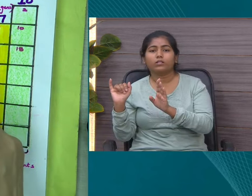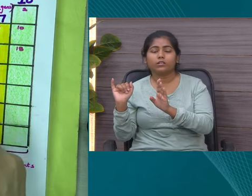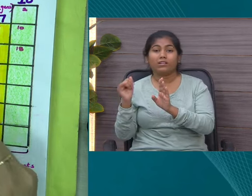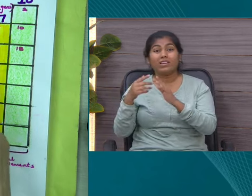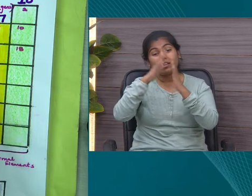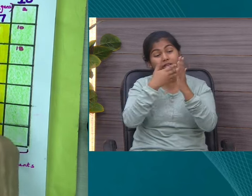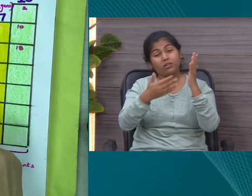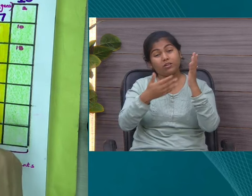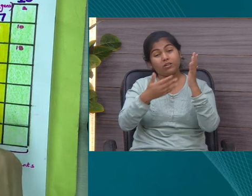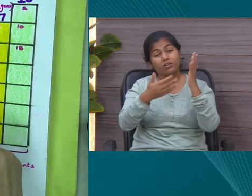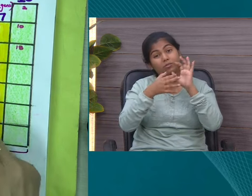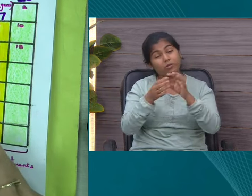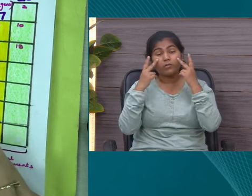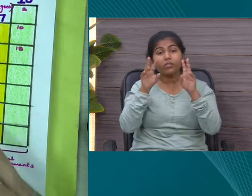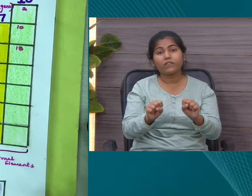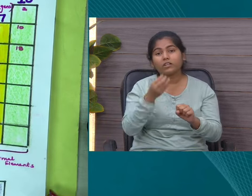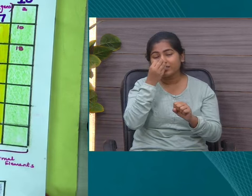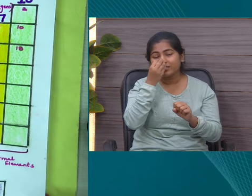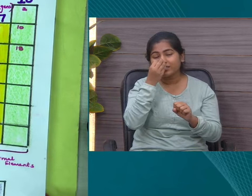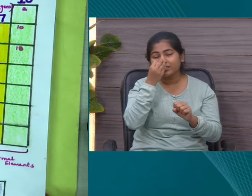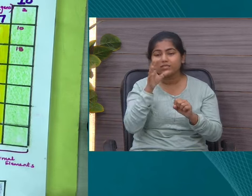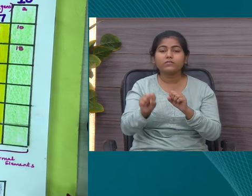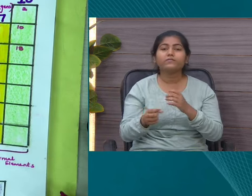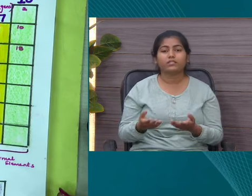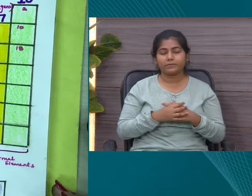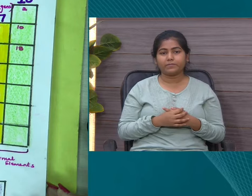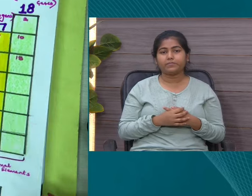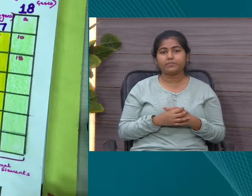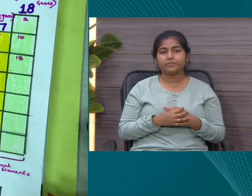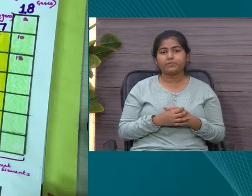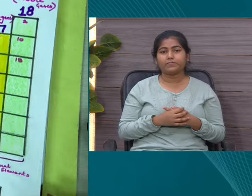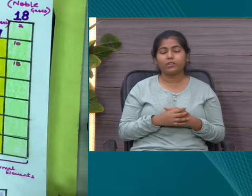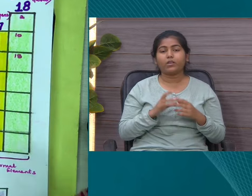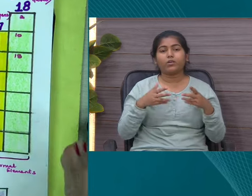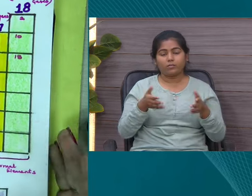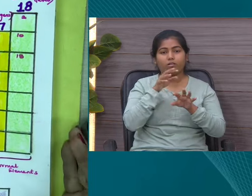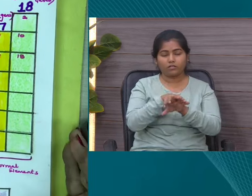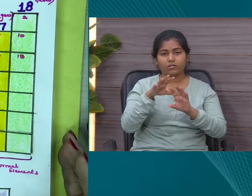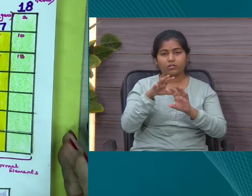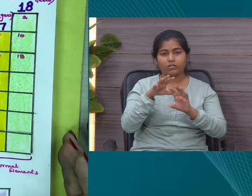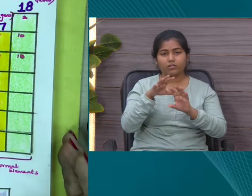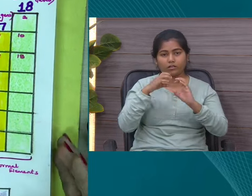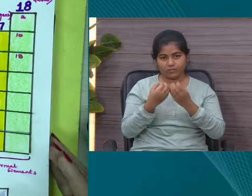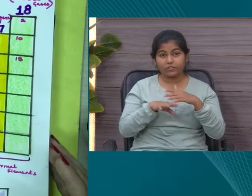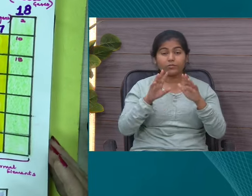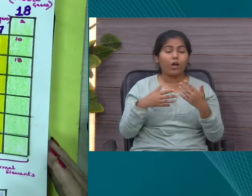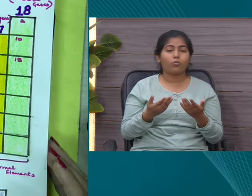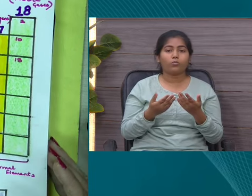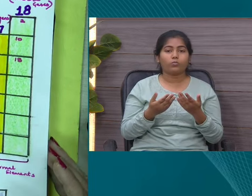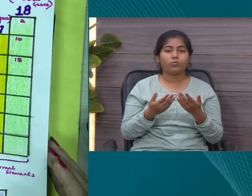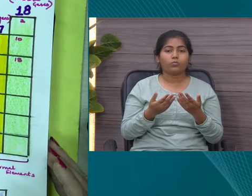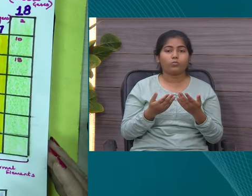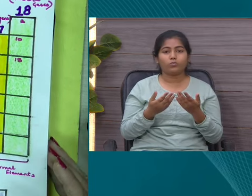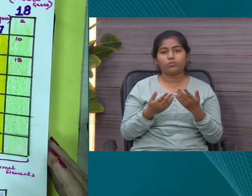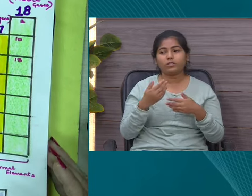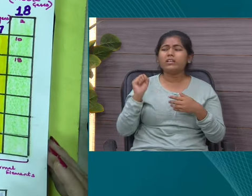टेबल में ही आप देख सकते हैं कितना इजीली डिमार्केटेड है, ठीक है। अच्छा, अब आते हैं समावेशी कक्षा में, हम इस चीज को बच्चों,